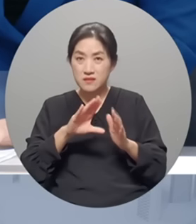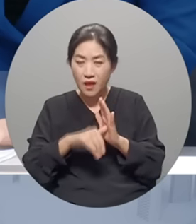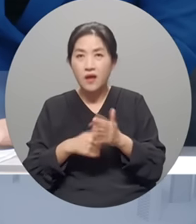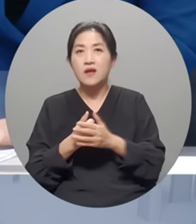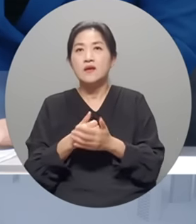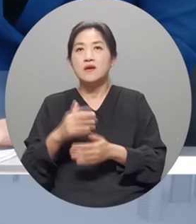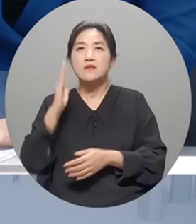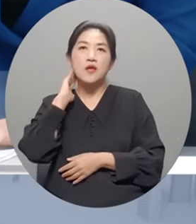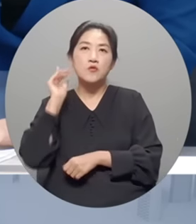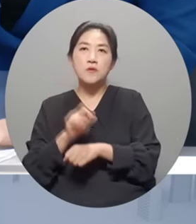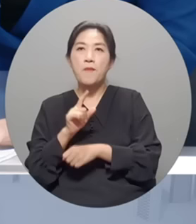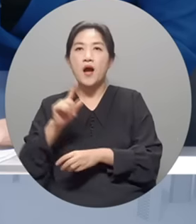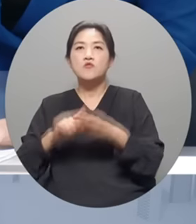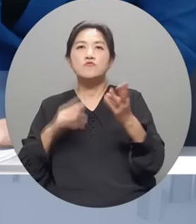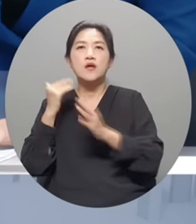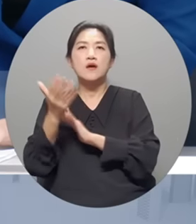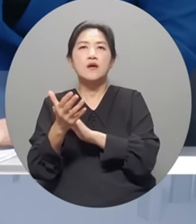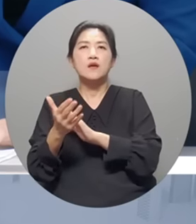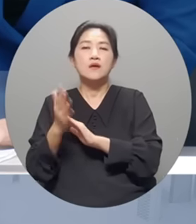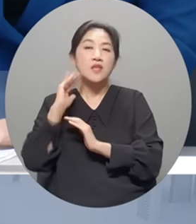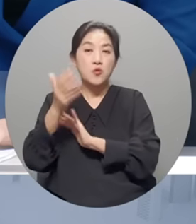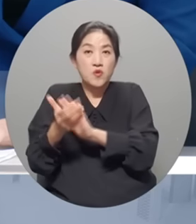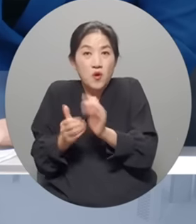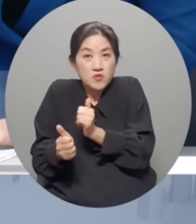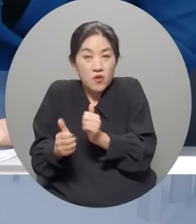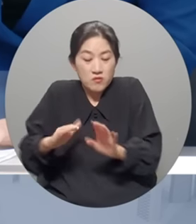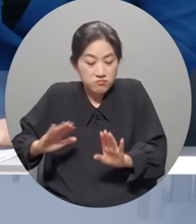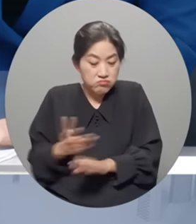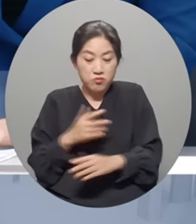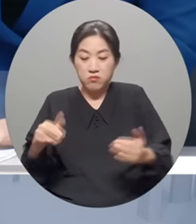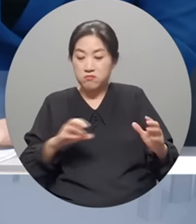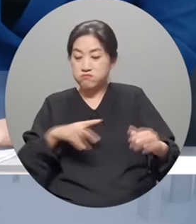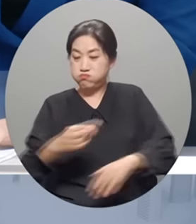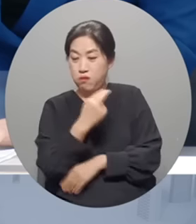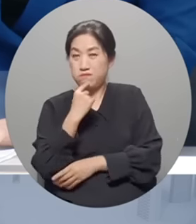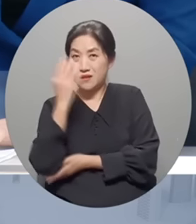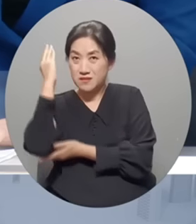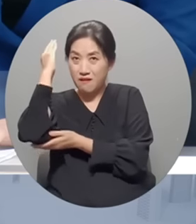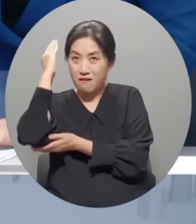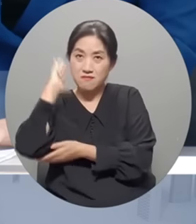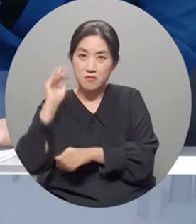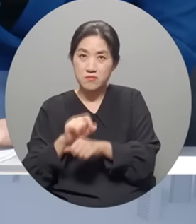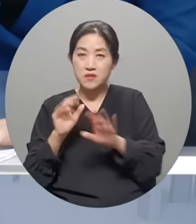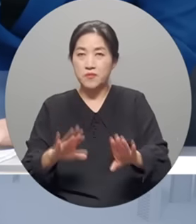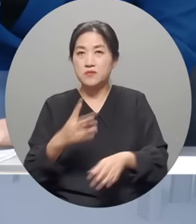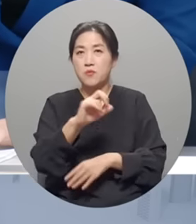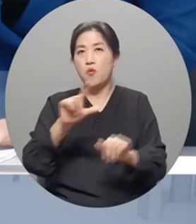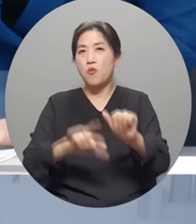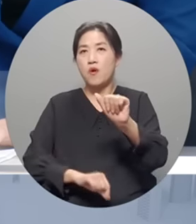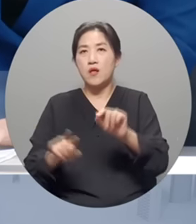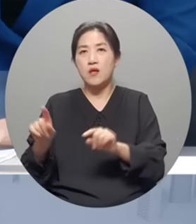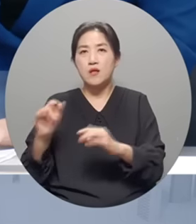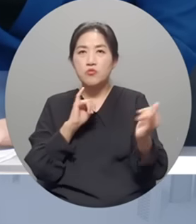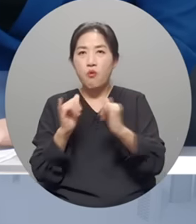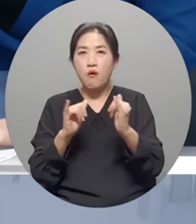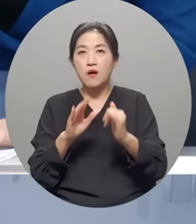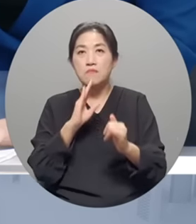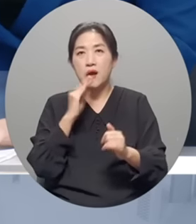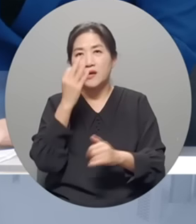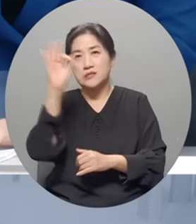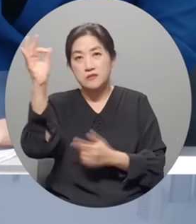윤 대통령이 경선 이후부터 소통한 사실이 없다고 해명했는데 대통령실은 이번에 2022년 5월 통화를